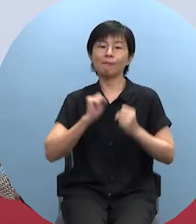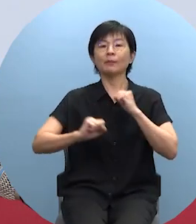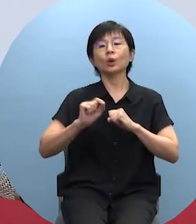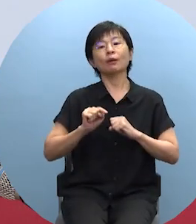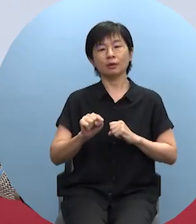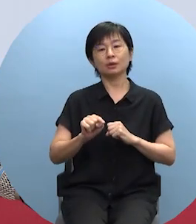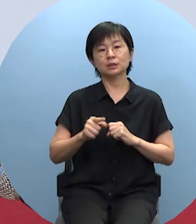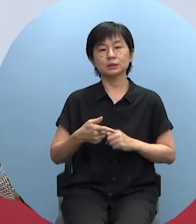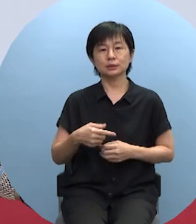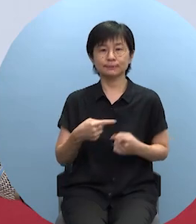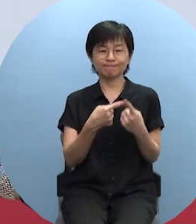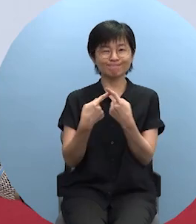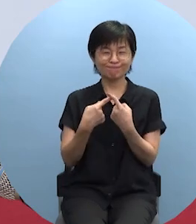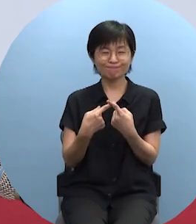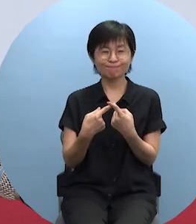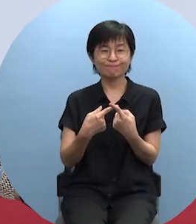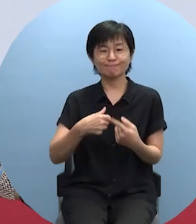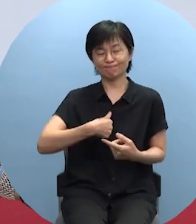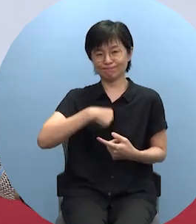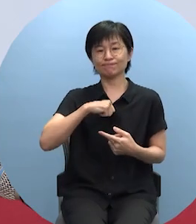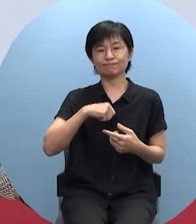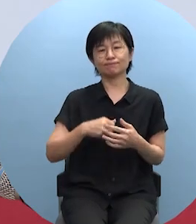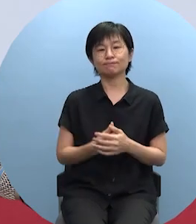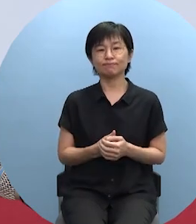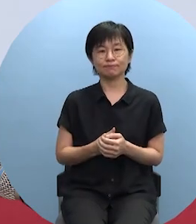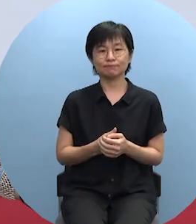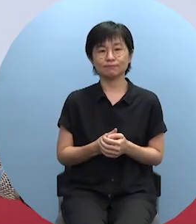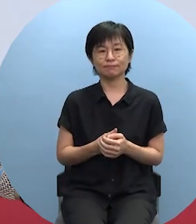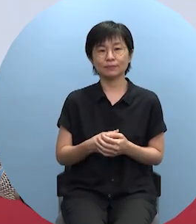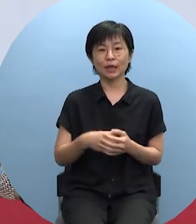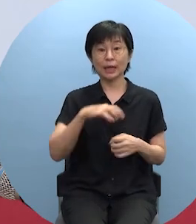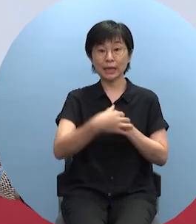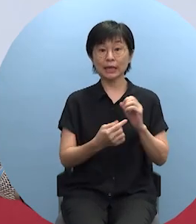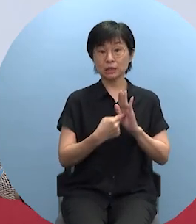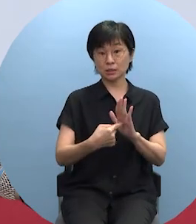現讓我們市民自豪，更向世界展